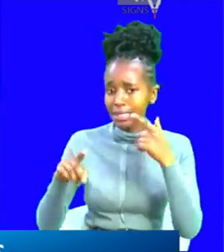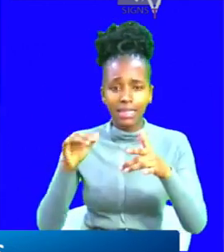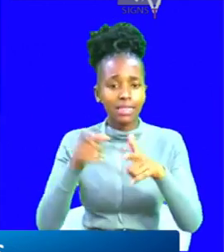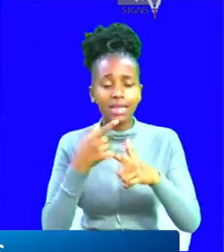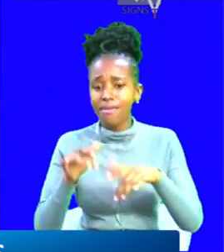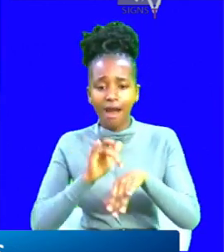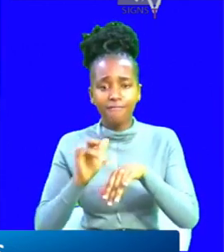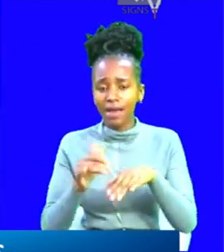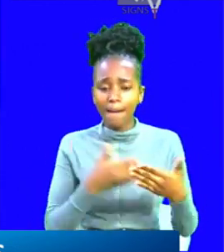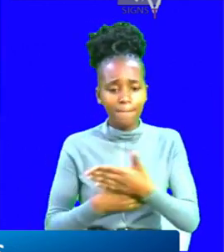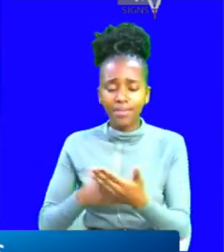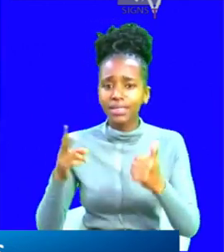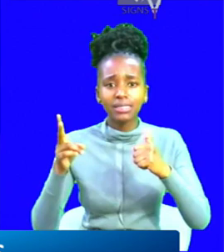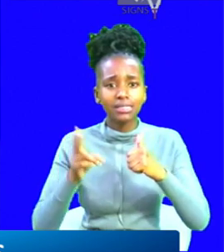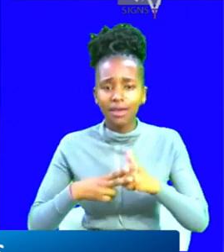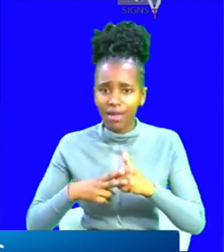tu on money.